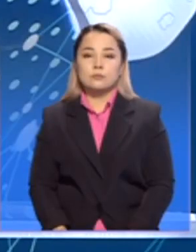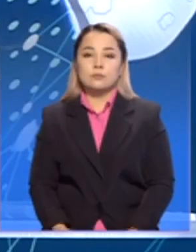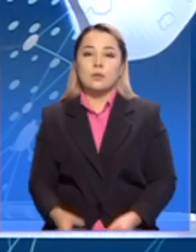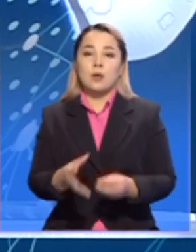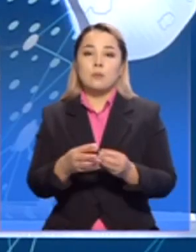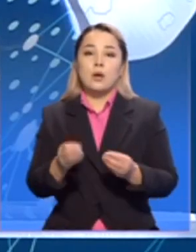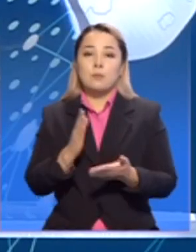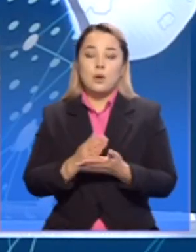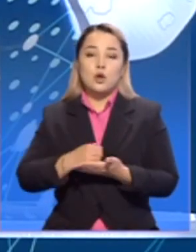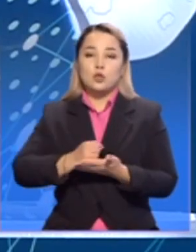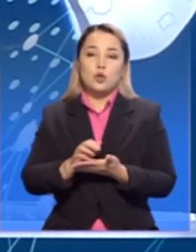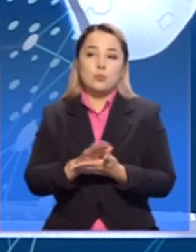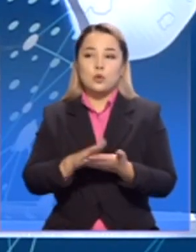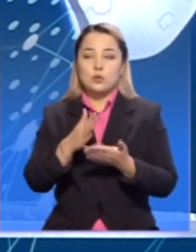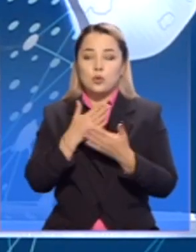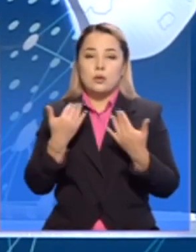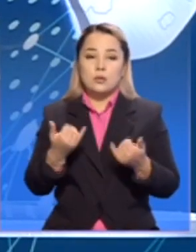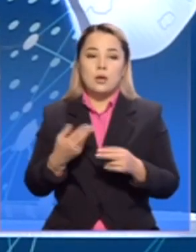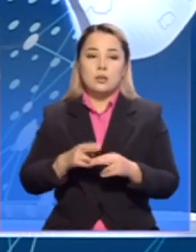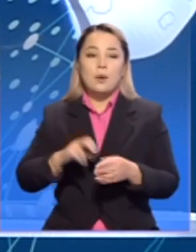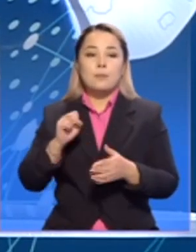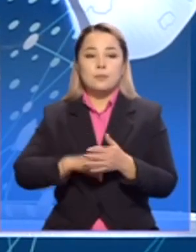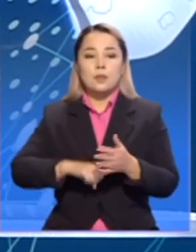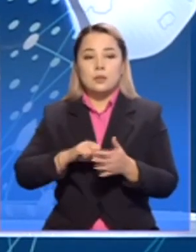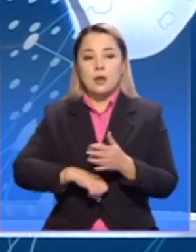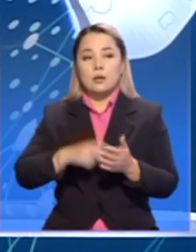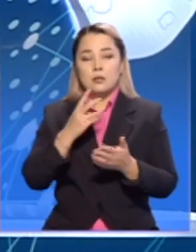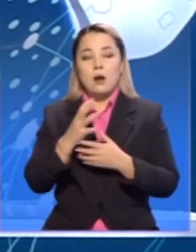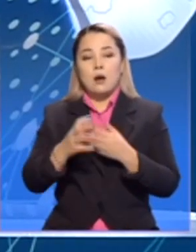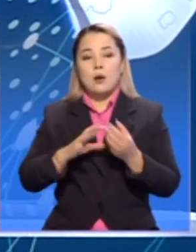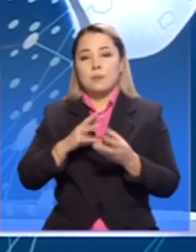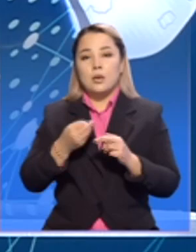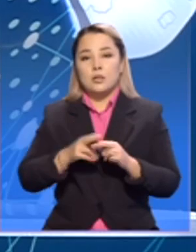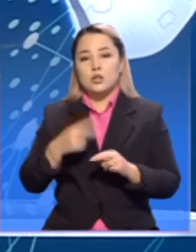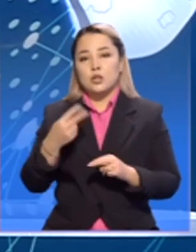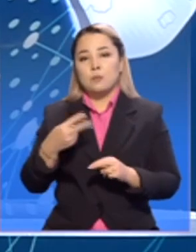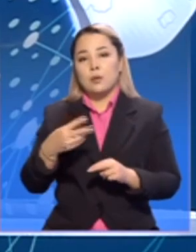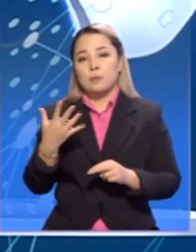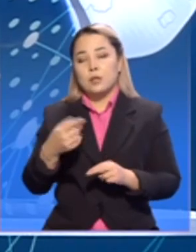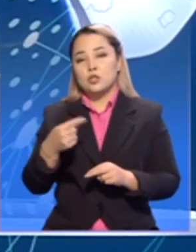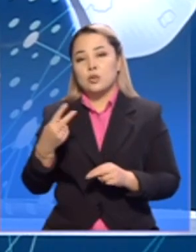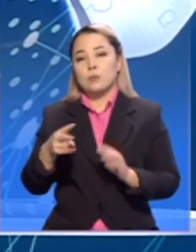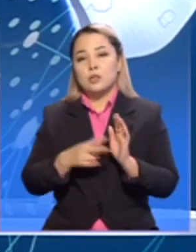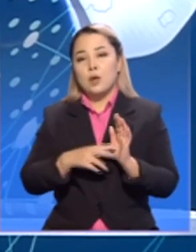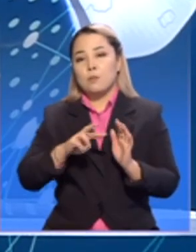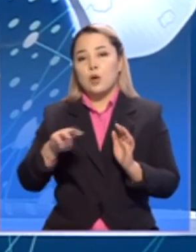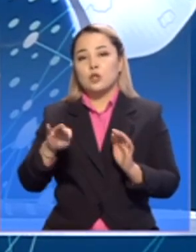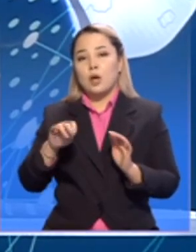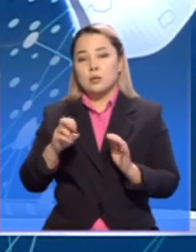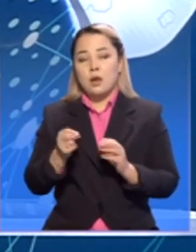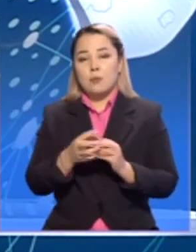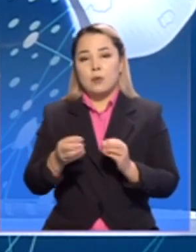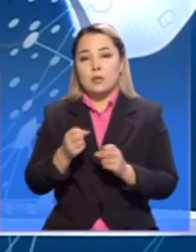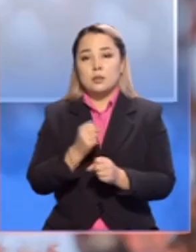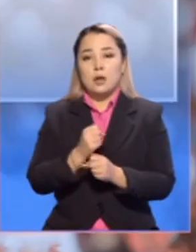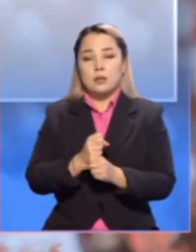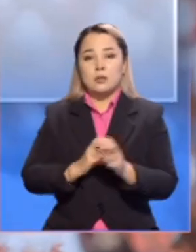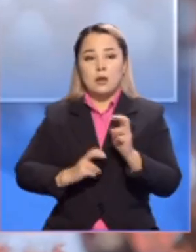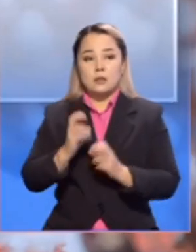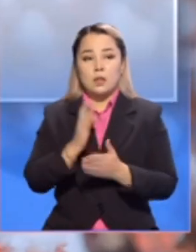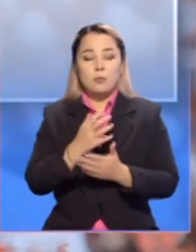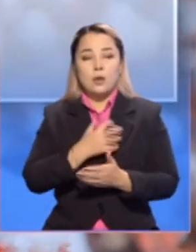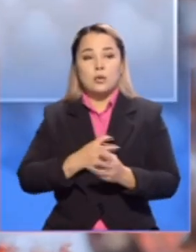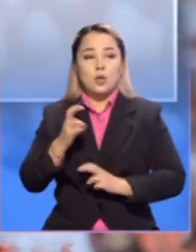Мақта бар, тұжырымдама жоқ, бар себеп осында. Қазір әлем бойынша 25-27 миллион тонна мақта талшығы өндіріледі.